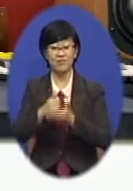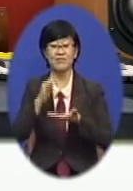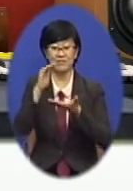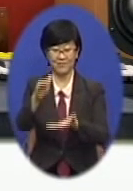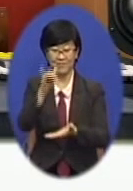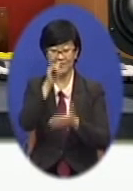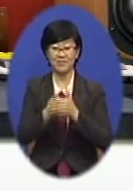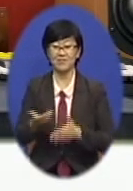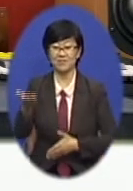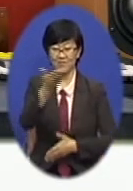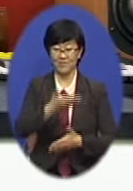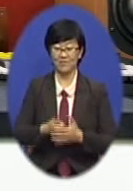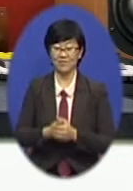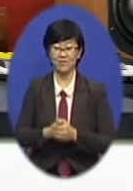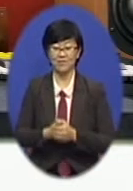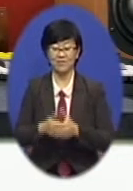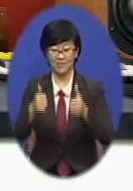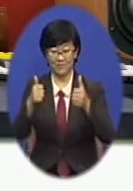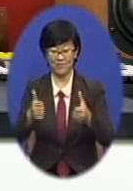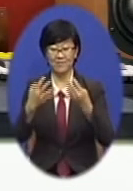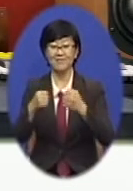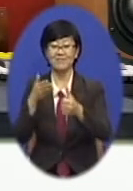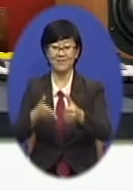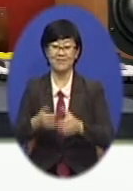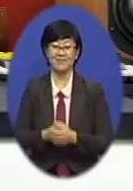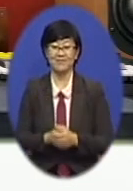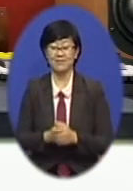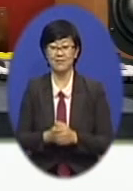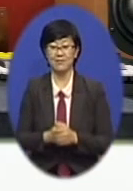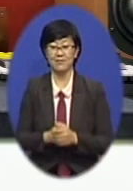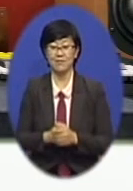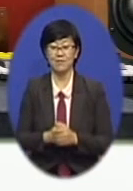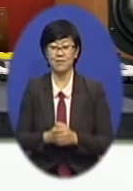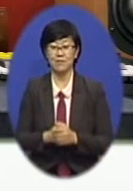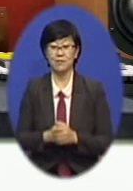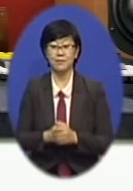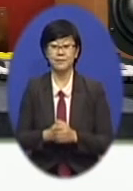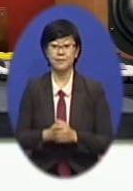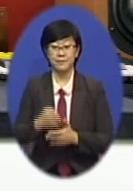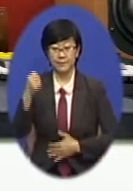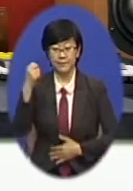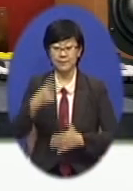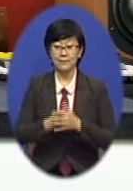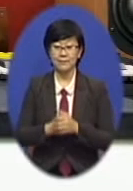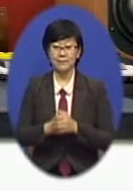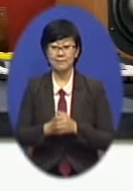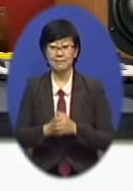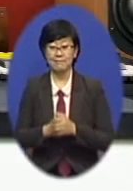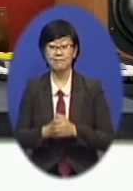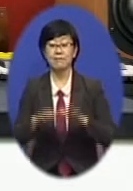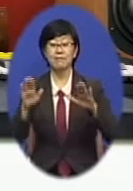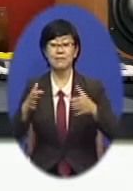드리고 있습니다. 여러분들에게 심사 많이 부탁드리겠습니다. 네, 자. 그렇습니다. 그리고 이제